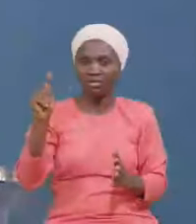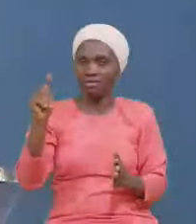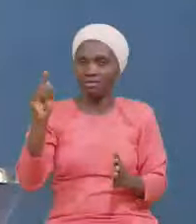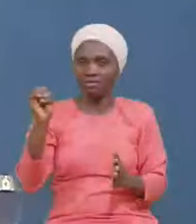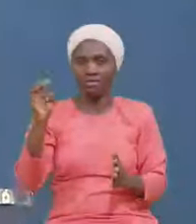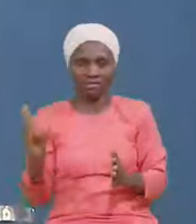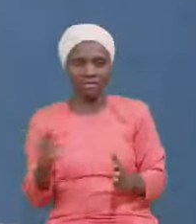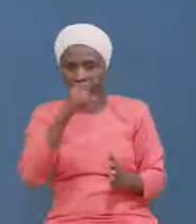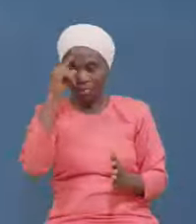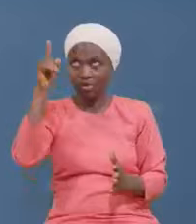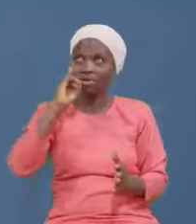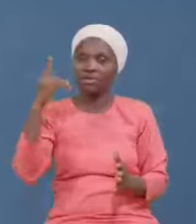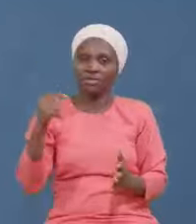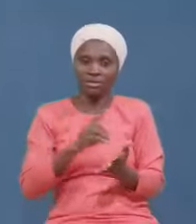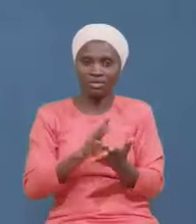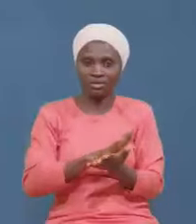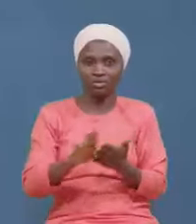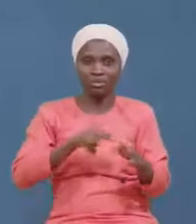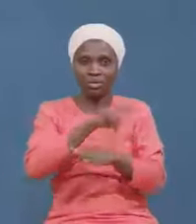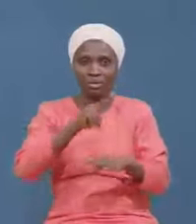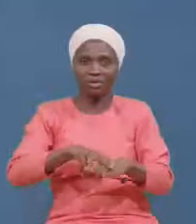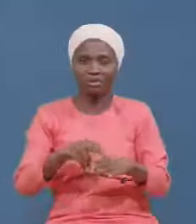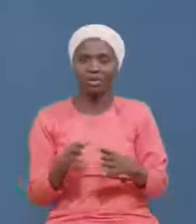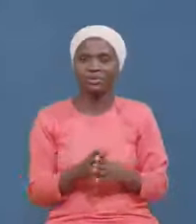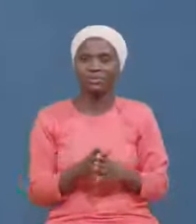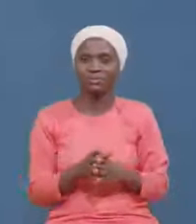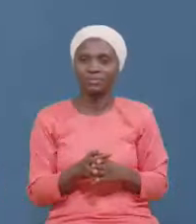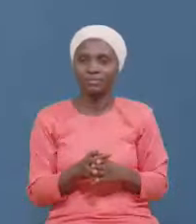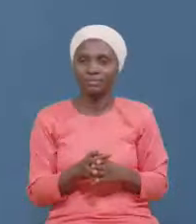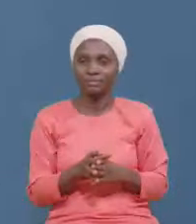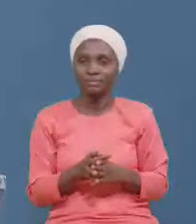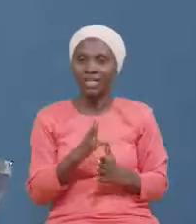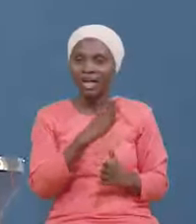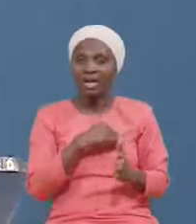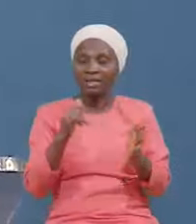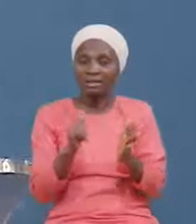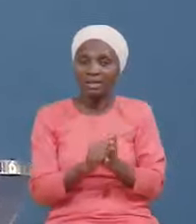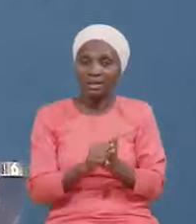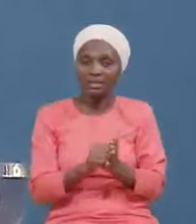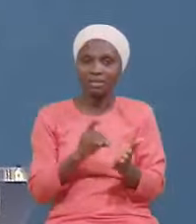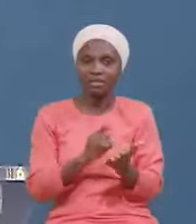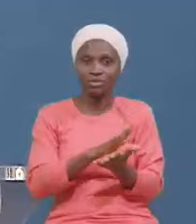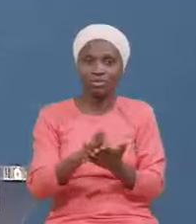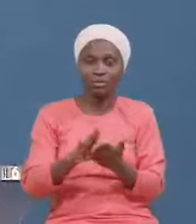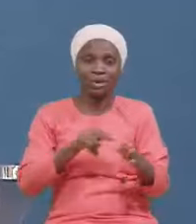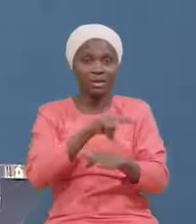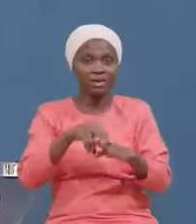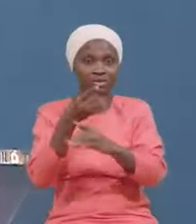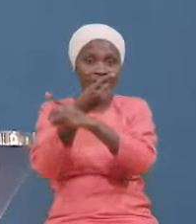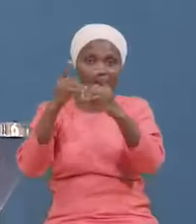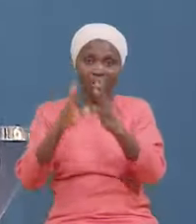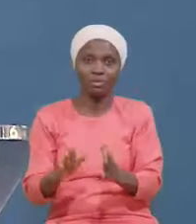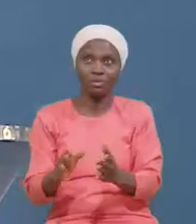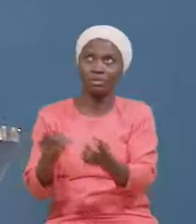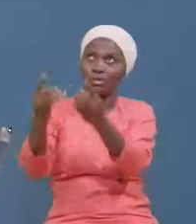is supernatural. ఎందుకంటే ఆయన ప్రకృతిక తీతమైన వాడు. And that supernatural liberator comes to you today.